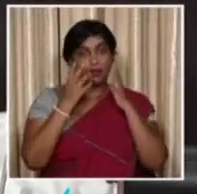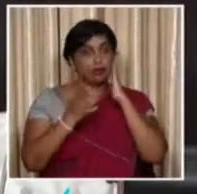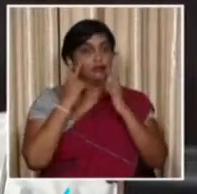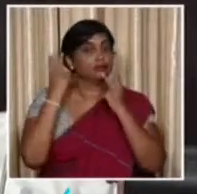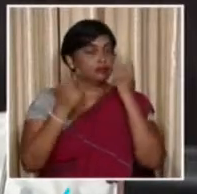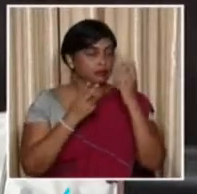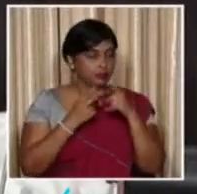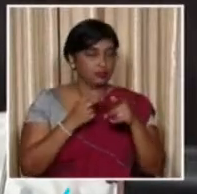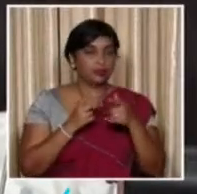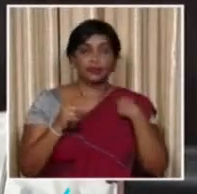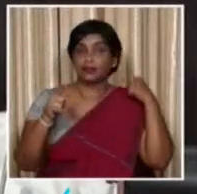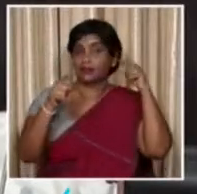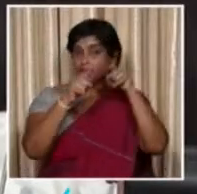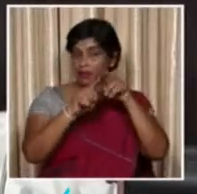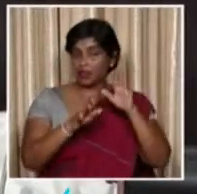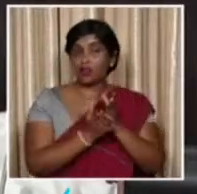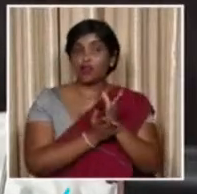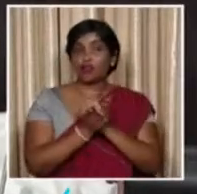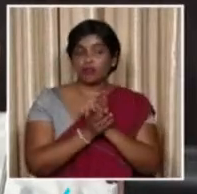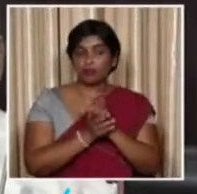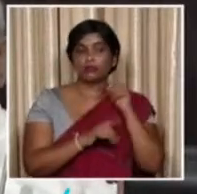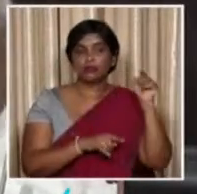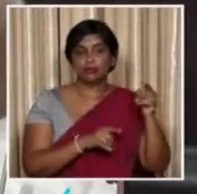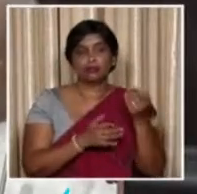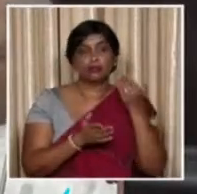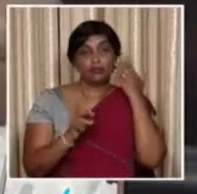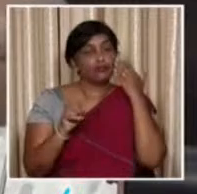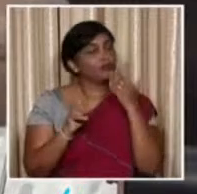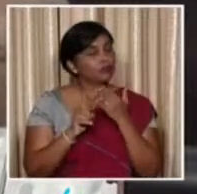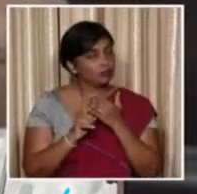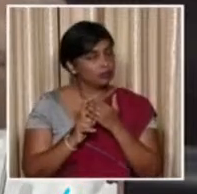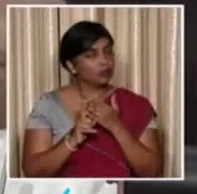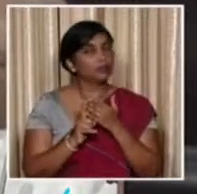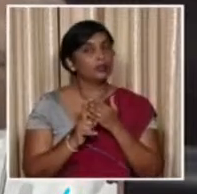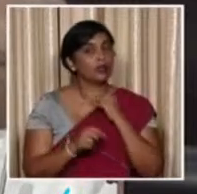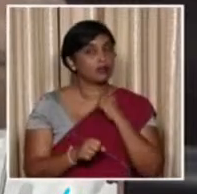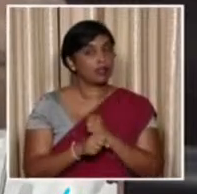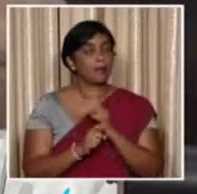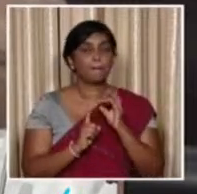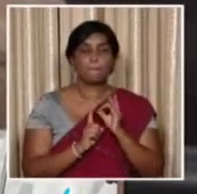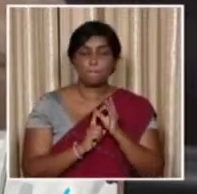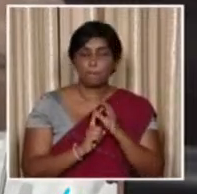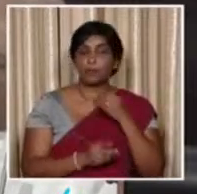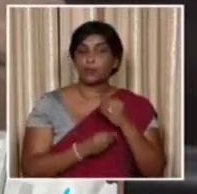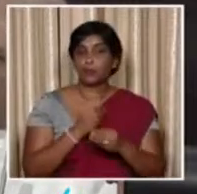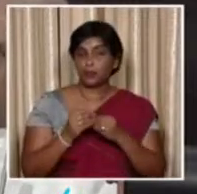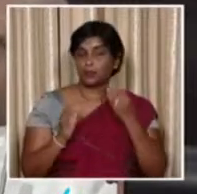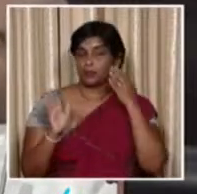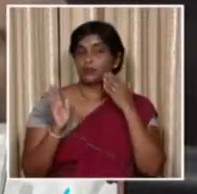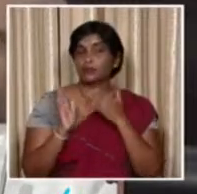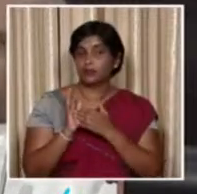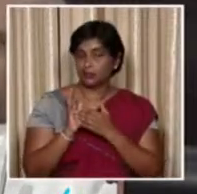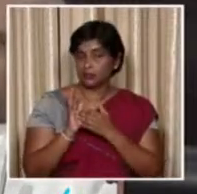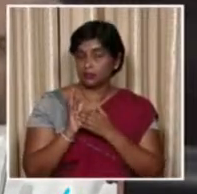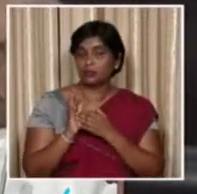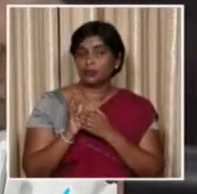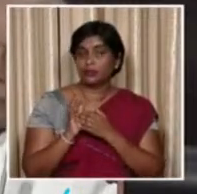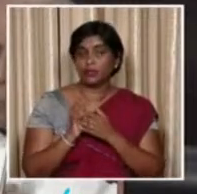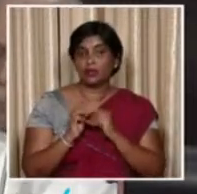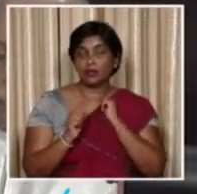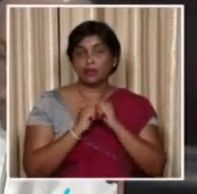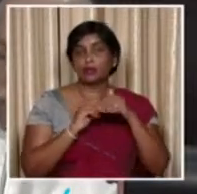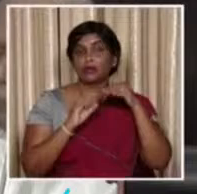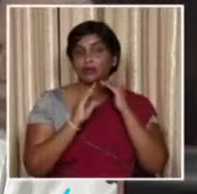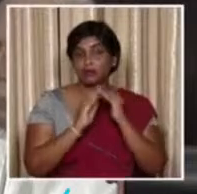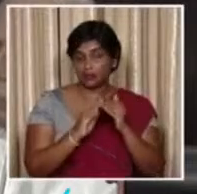සංචාරක ගමනාන්ත ආශ්‍රිත දුම්රිය ස්ථාන පදනම් කරගනි රාජ්‍ය පෞද්ගලික ව්‍යවසාය පදනම් යටතේ ස්ටේෂන්